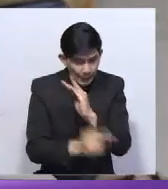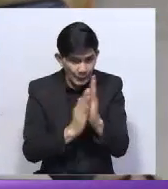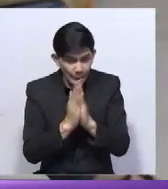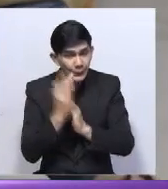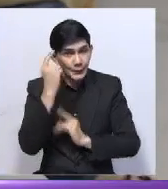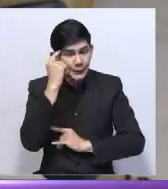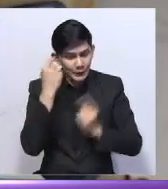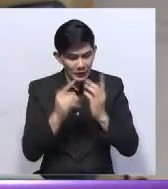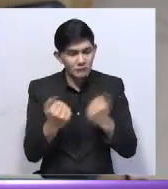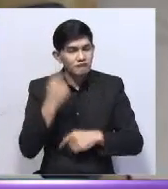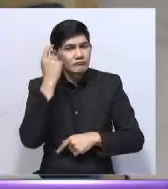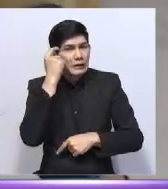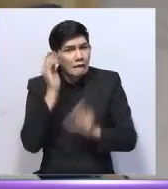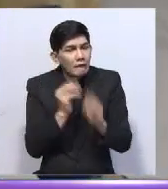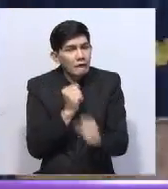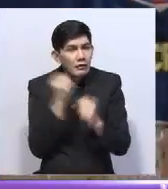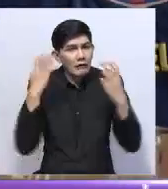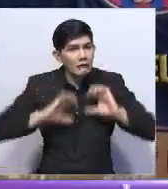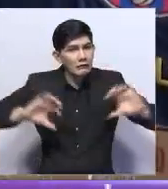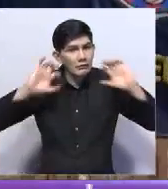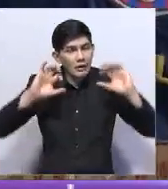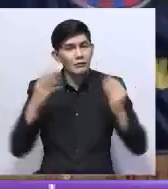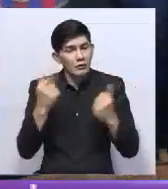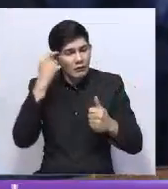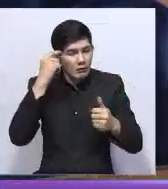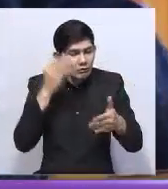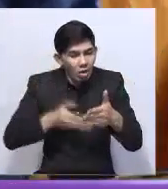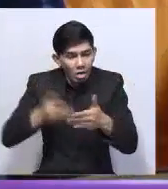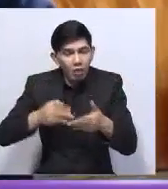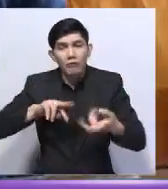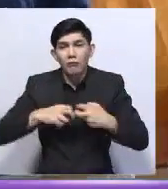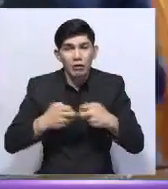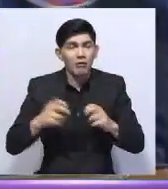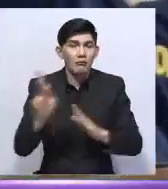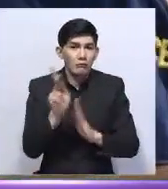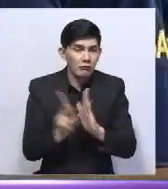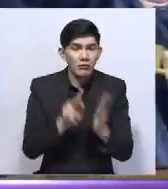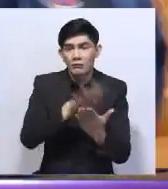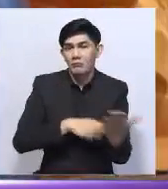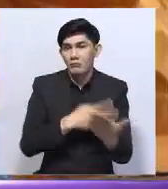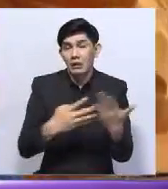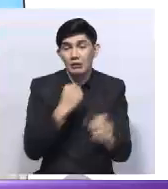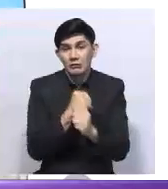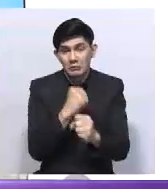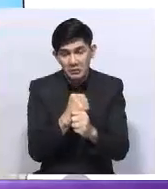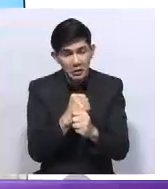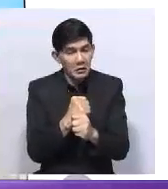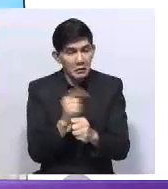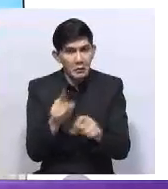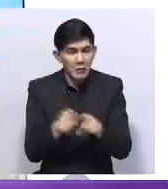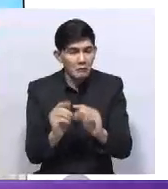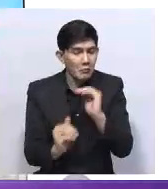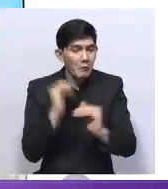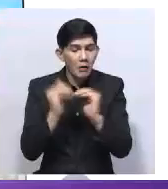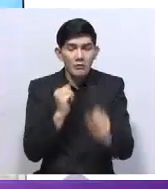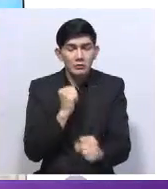นแต่ทัศนคติของเจ้าหน้าที่รัฐยังเป็นอุปสรรคที่ทำให้กฎหมายและมาตรการต่างๆยังไม่สามารถขับเคลื่อนได้อ